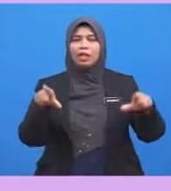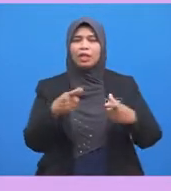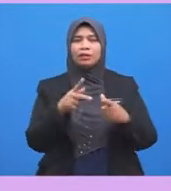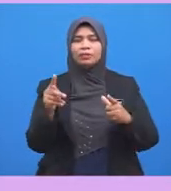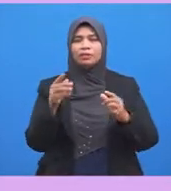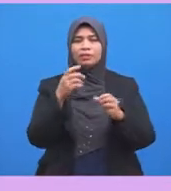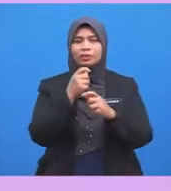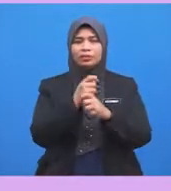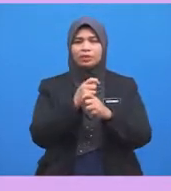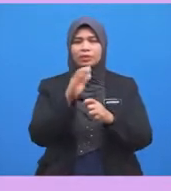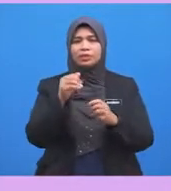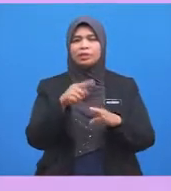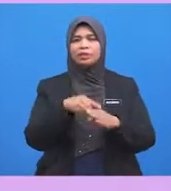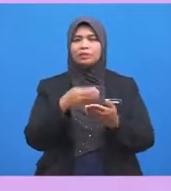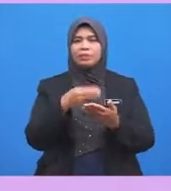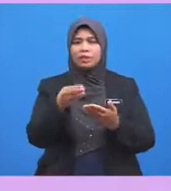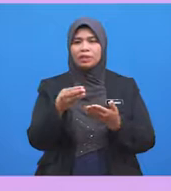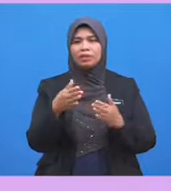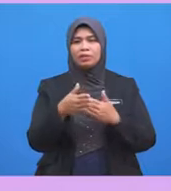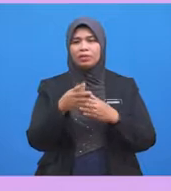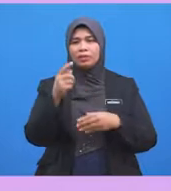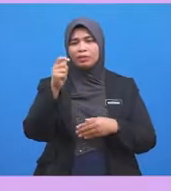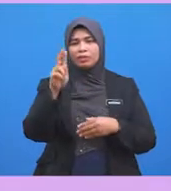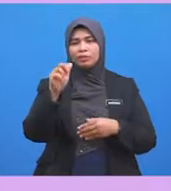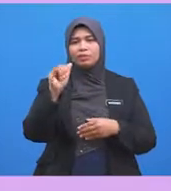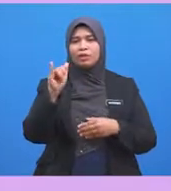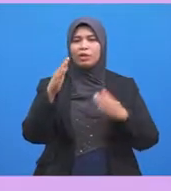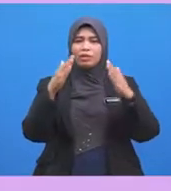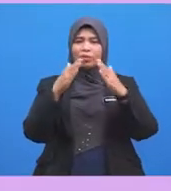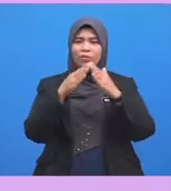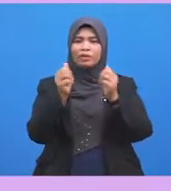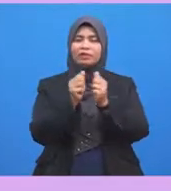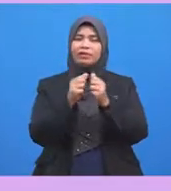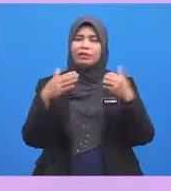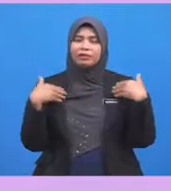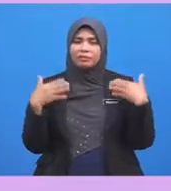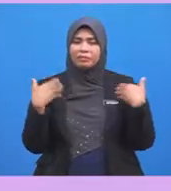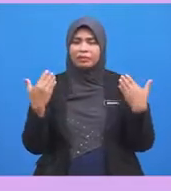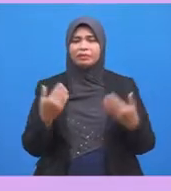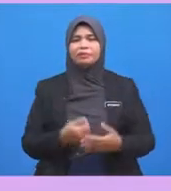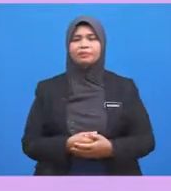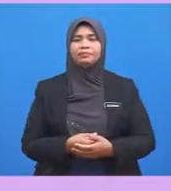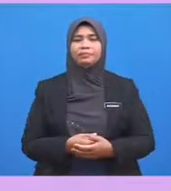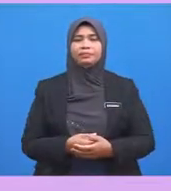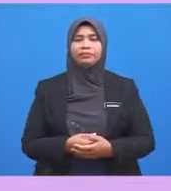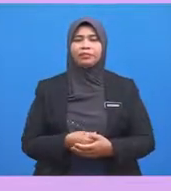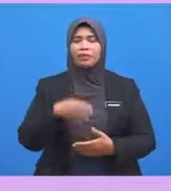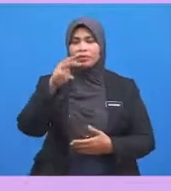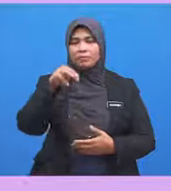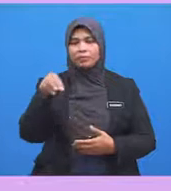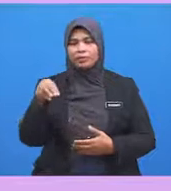tugas yang diberikan oleh tuai rumah dengan gembira dan hati yang terbuka.